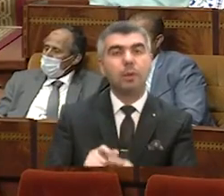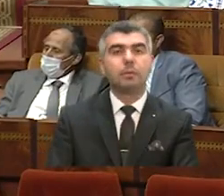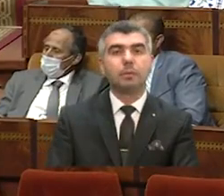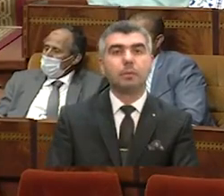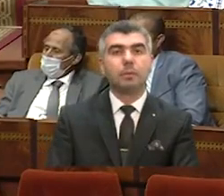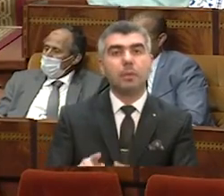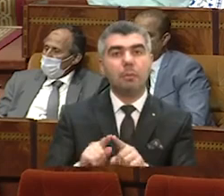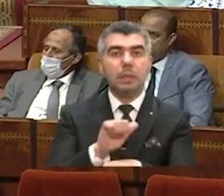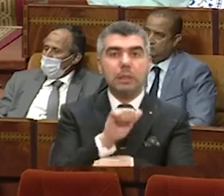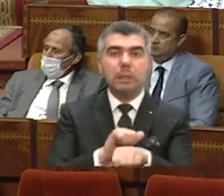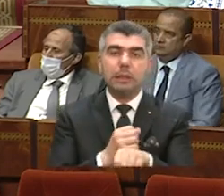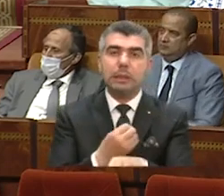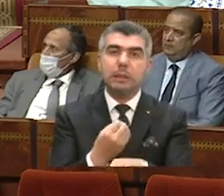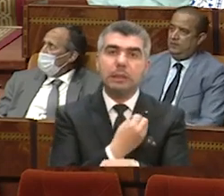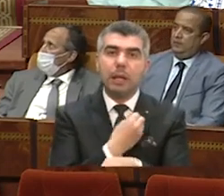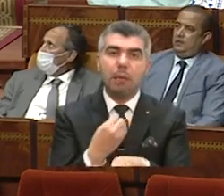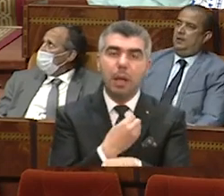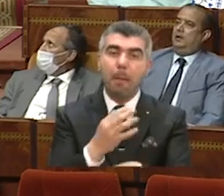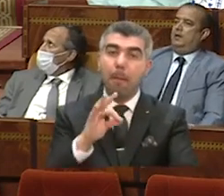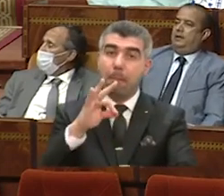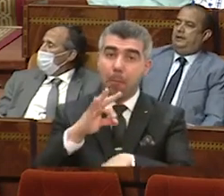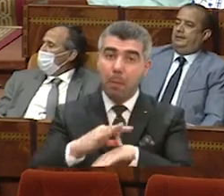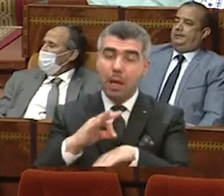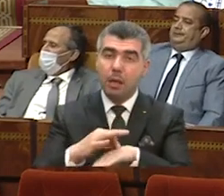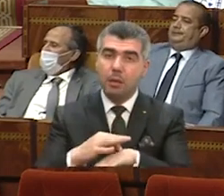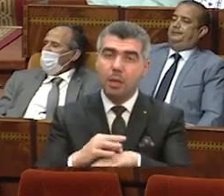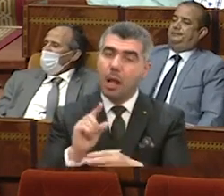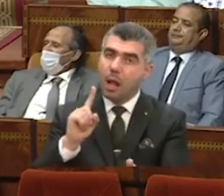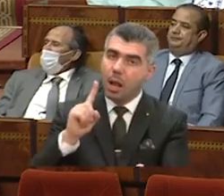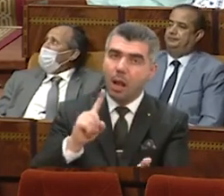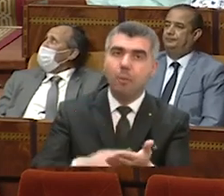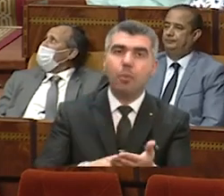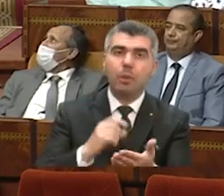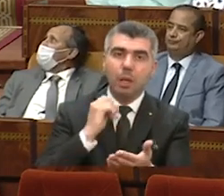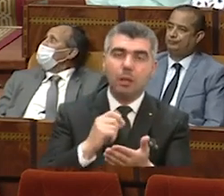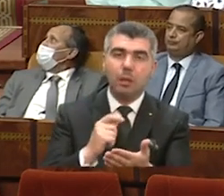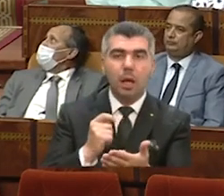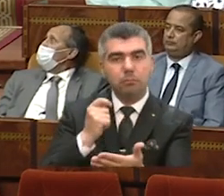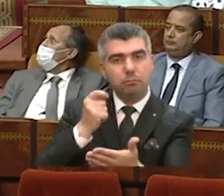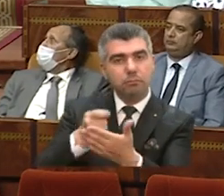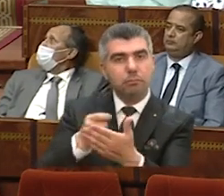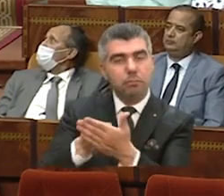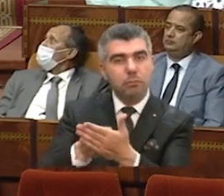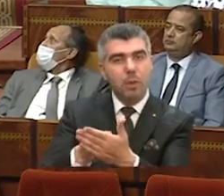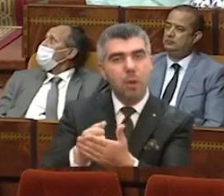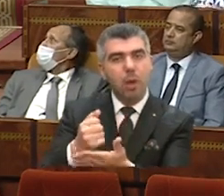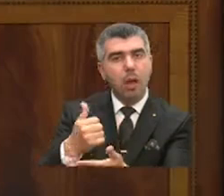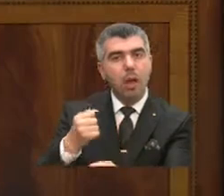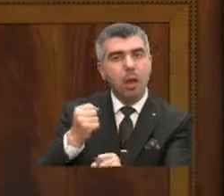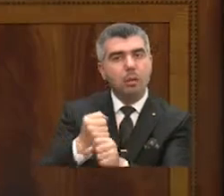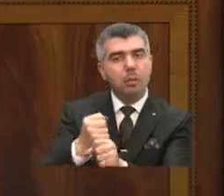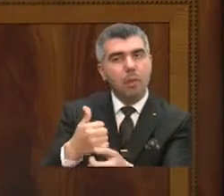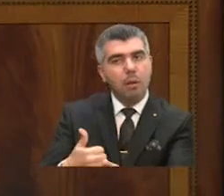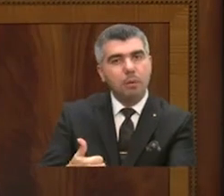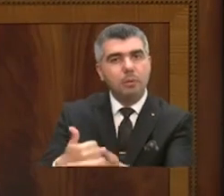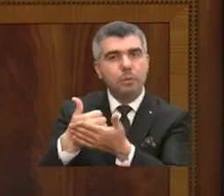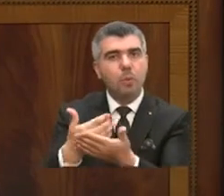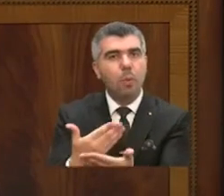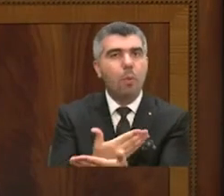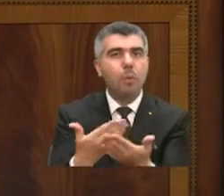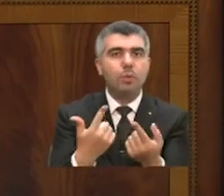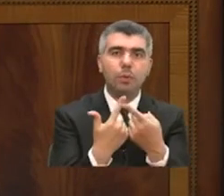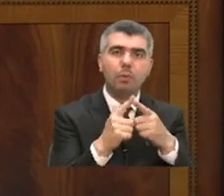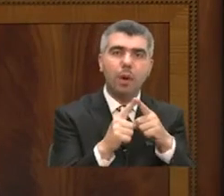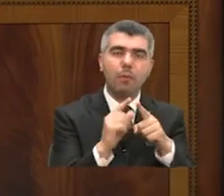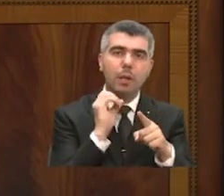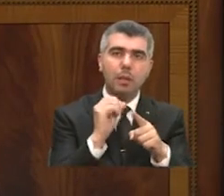التغطية الصحية الإجبارية عن المرض وتقييم نجاعة أداء وجودة الخدمات المقدمة من طرف مختلف الفاعلين بالقطاع